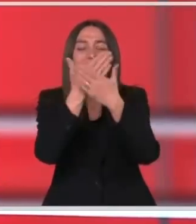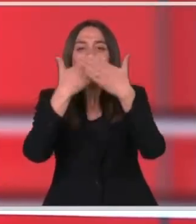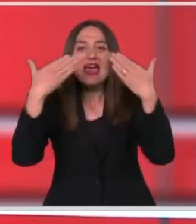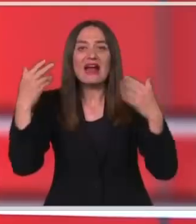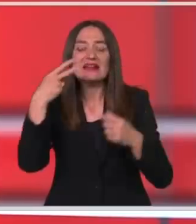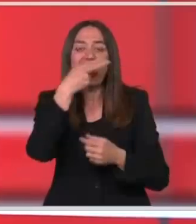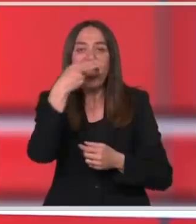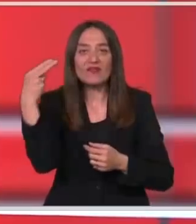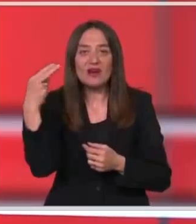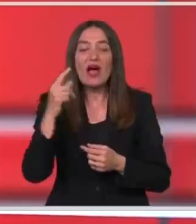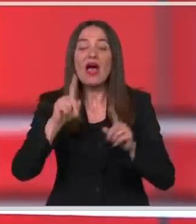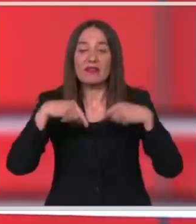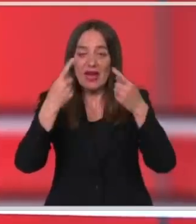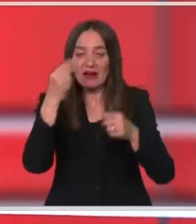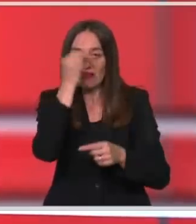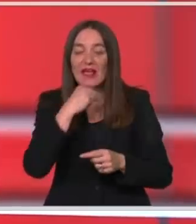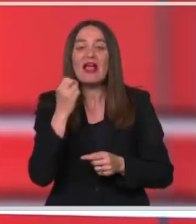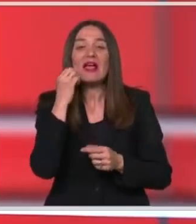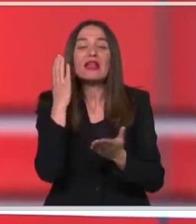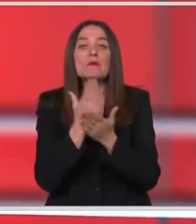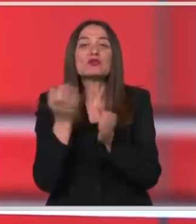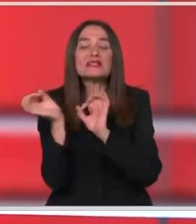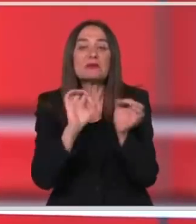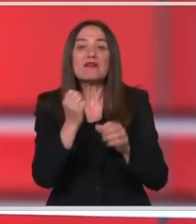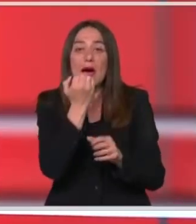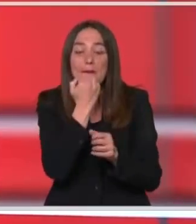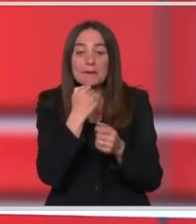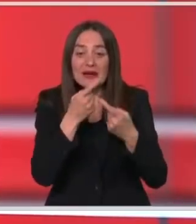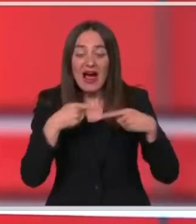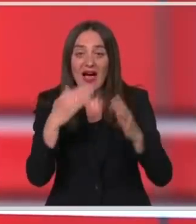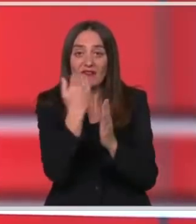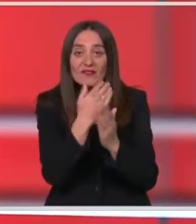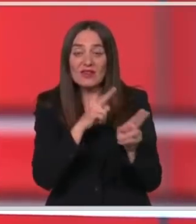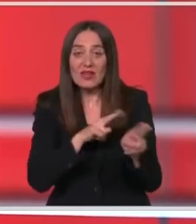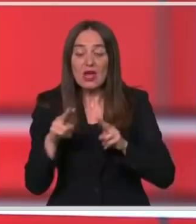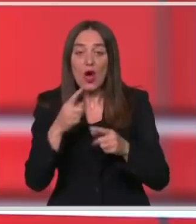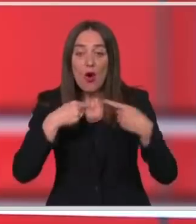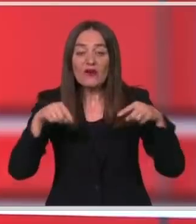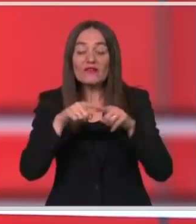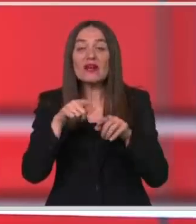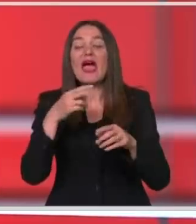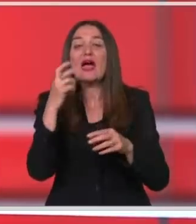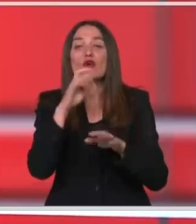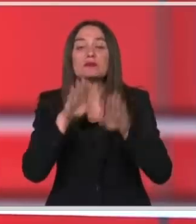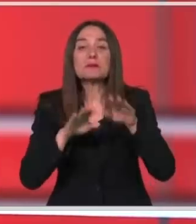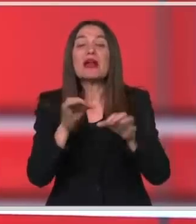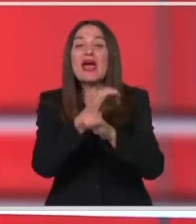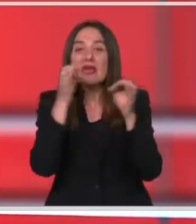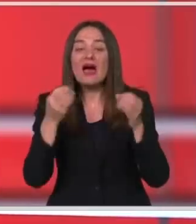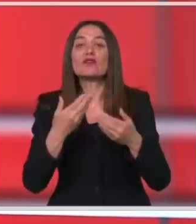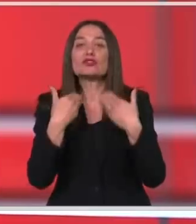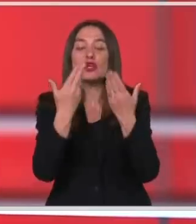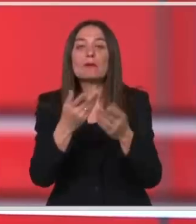milijardu evra. Naredne nedelje, kada bude spreman pravni okvir za sprovođenje ekonomskih mera, javnost će dobiti i